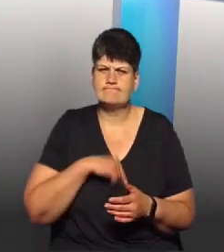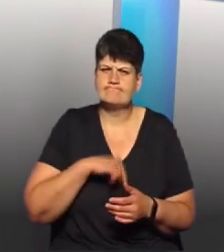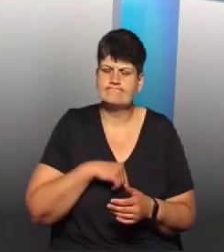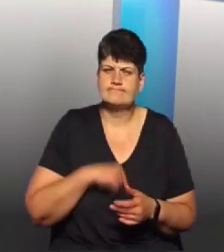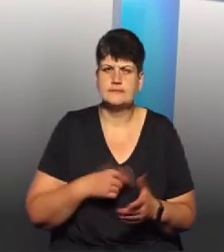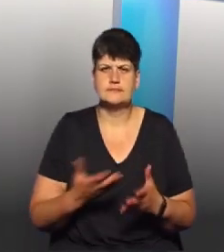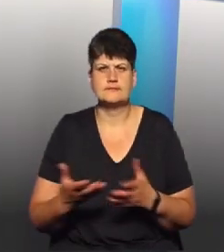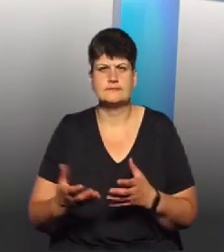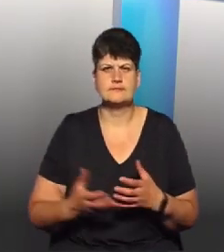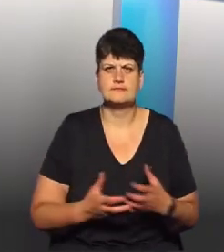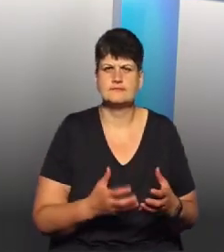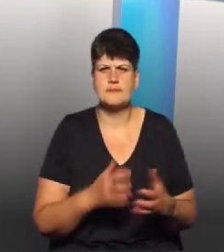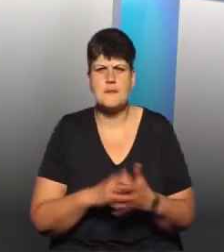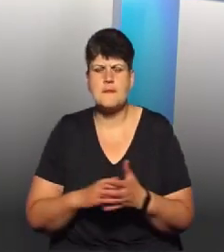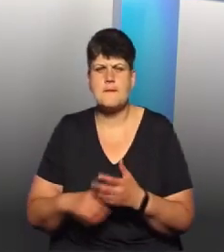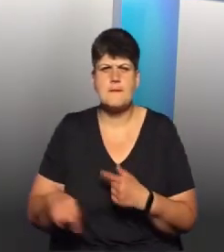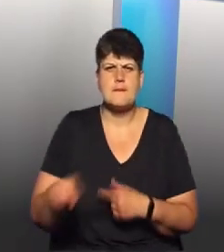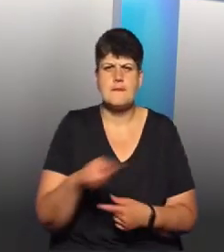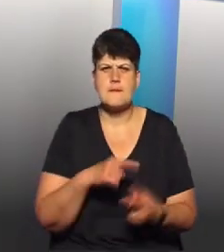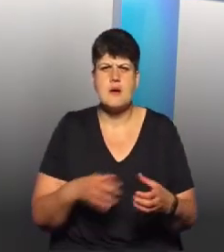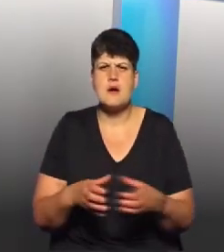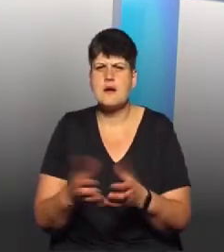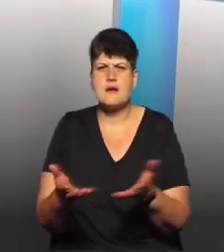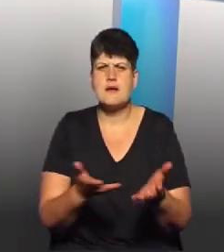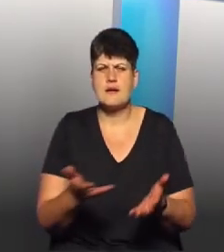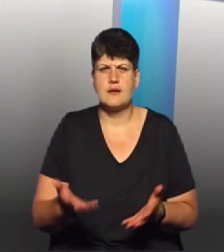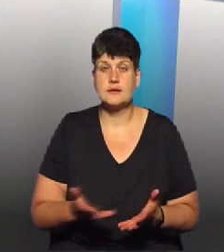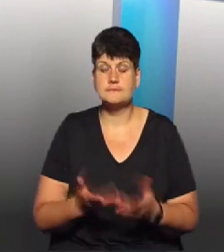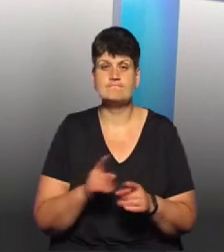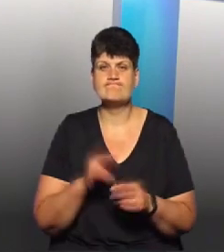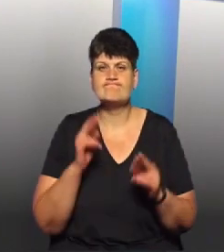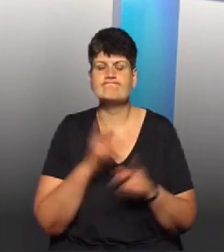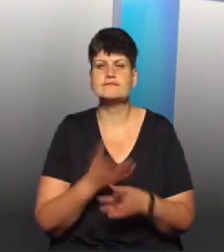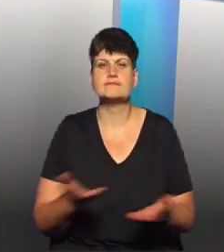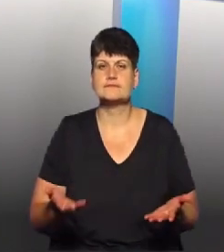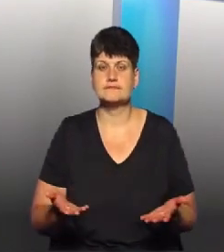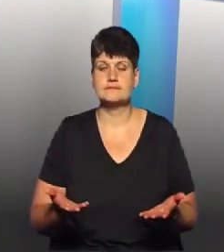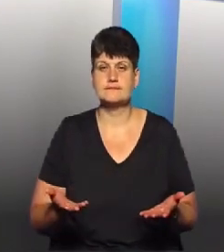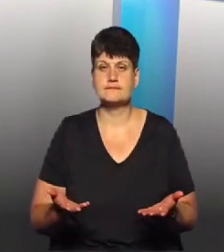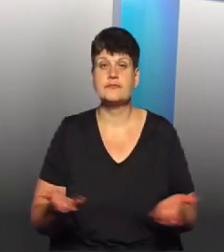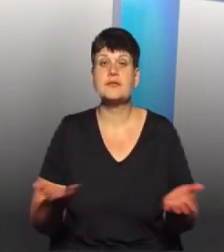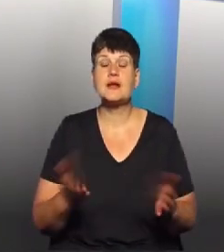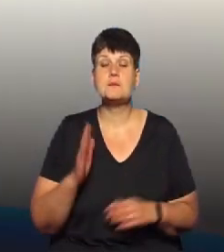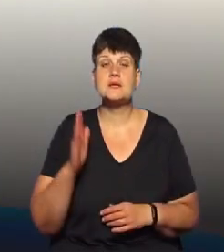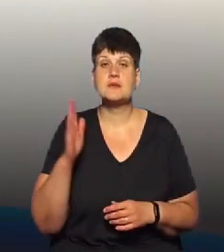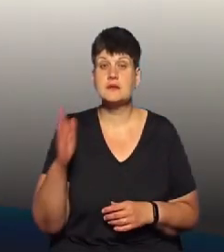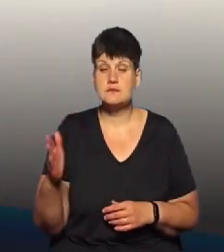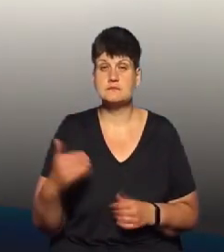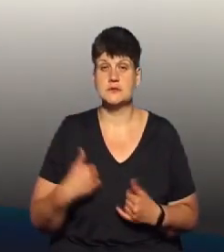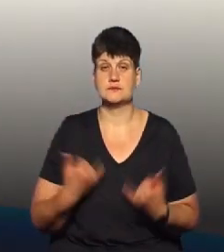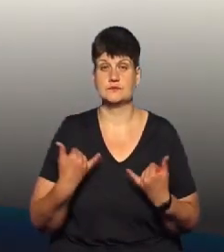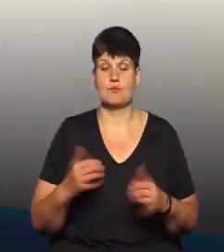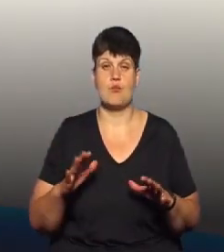в команді десь щось, що не так. Які перспективи? Ми на даний момент війшли